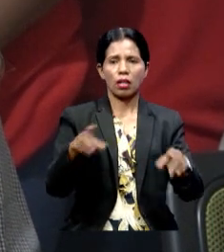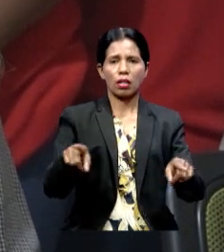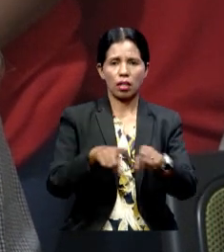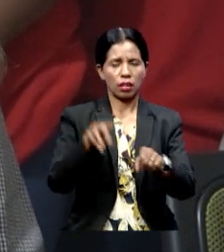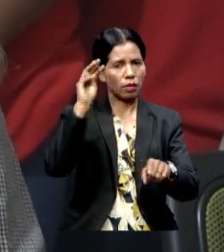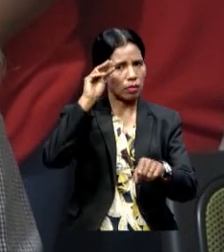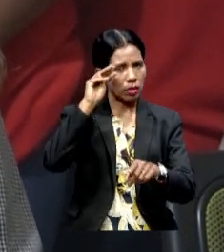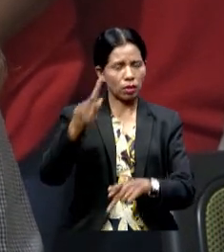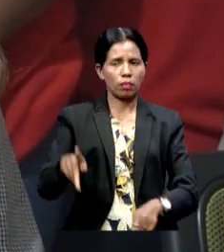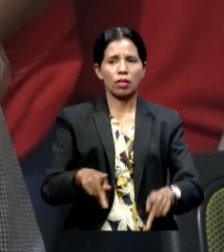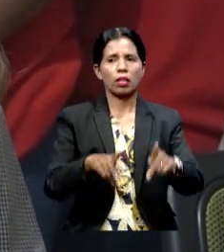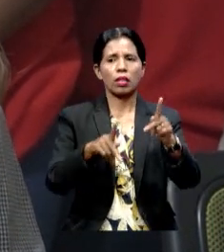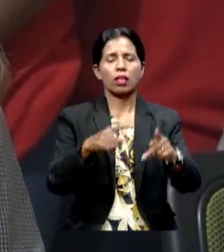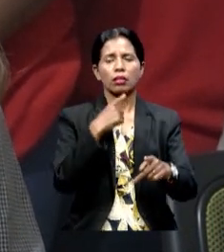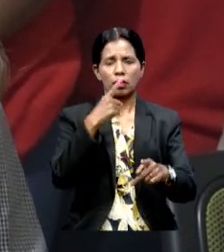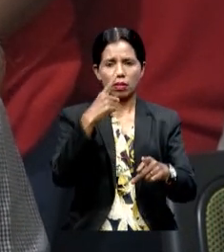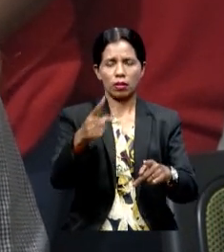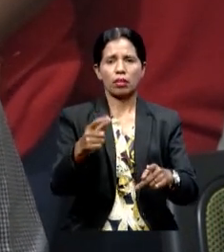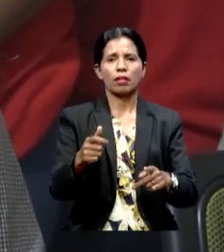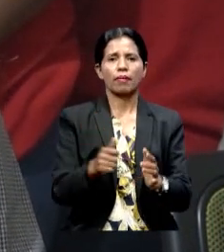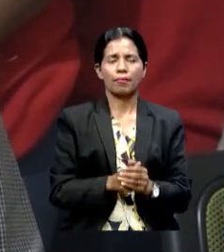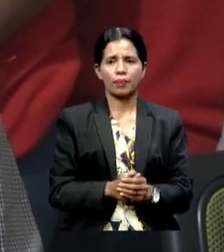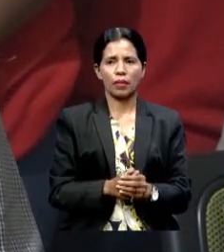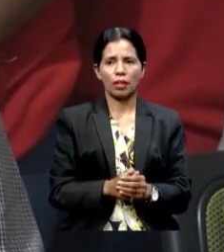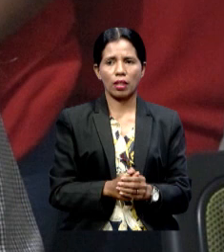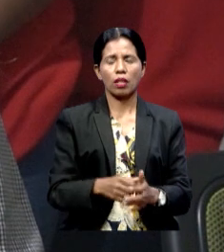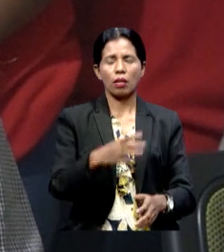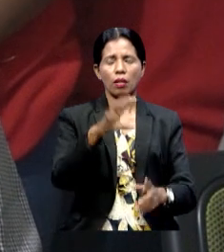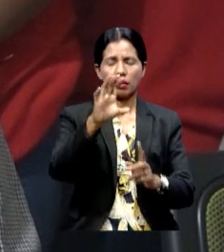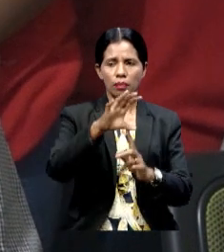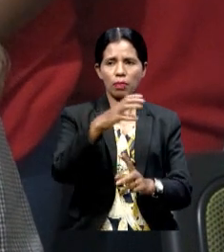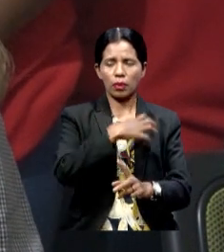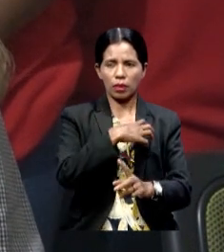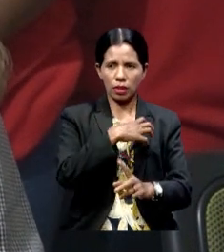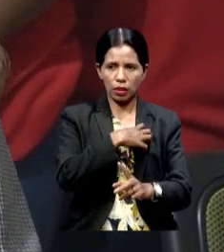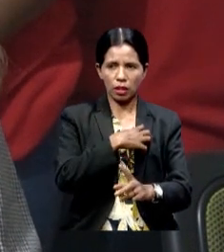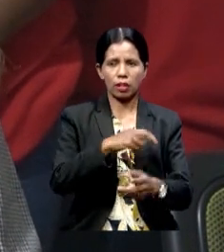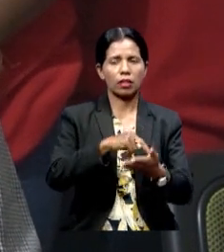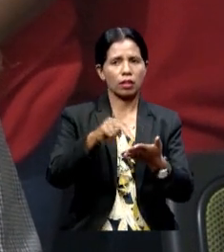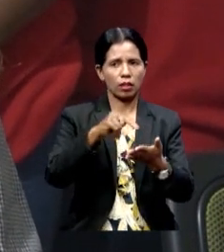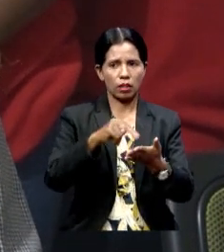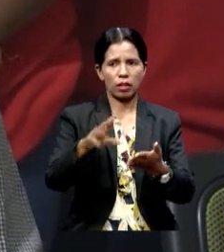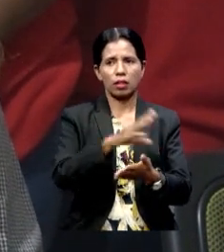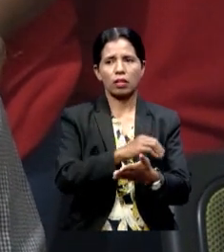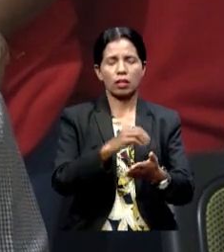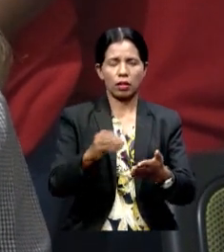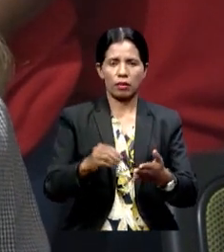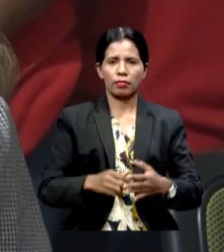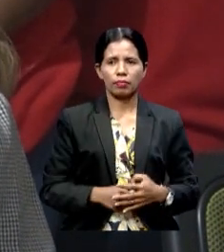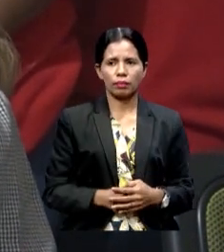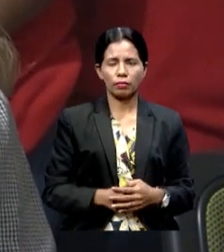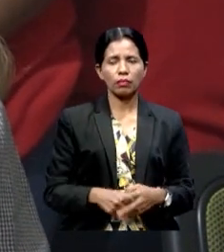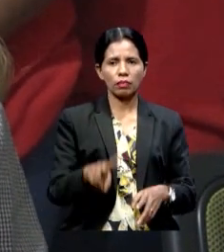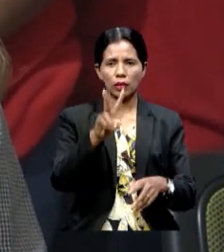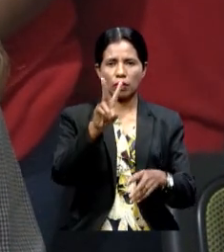ministeriu publiku, atu kondena aktu komandante zeral Penetele nebe pratika abuzu de poder.